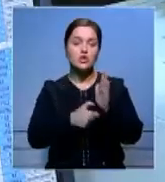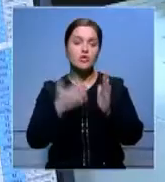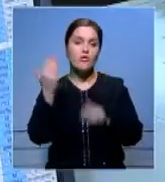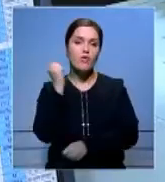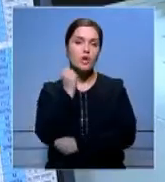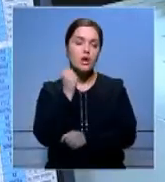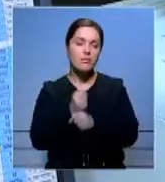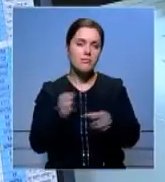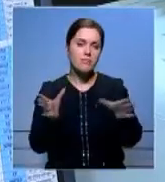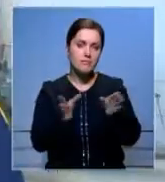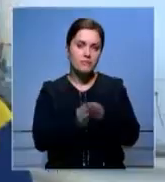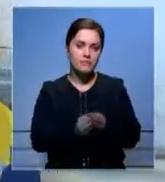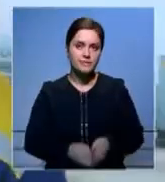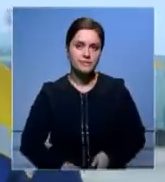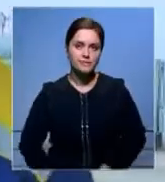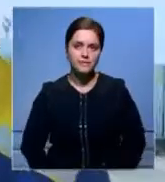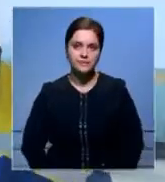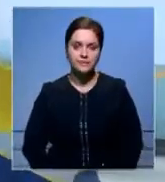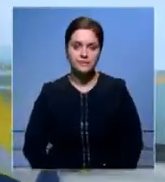коллег.